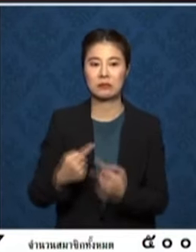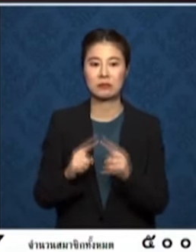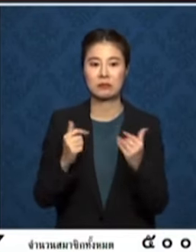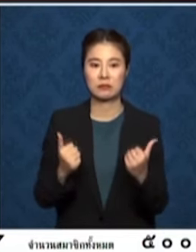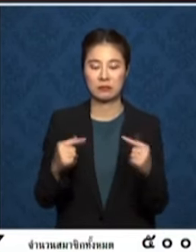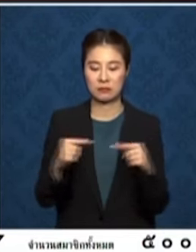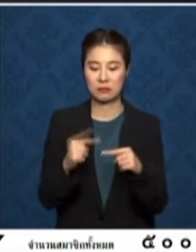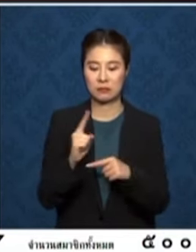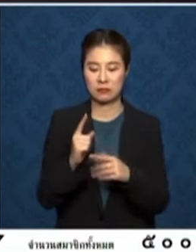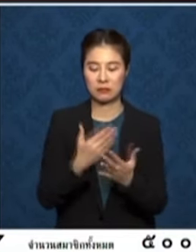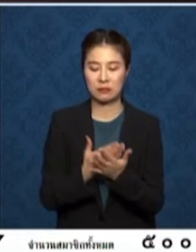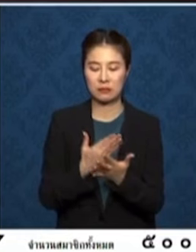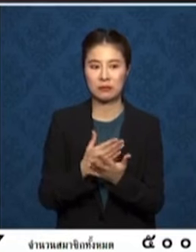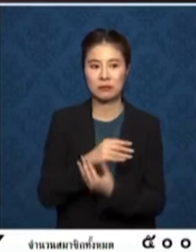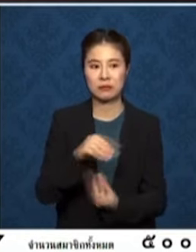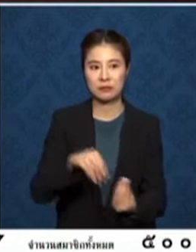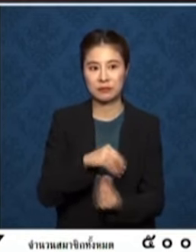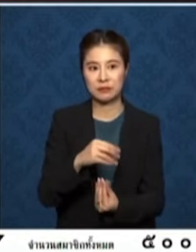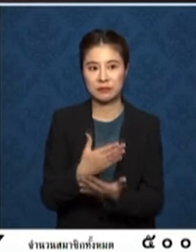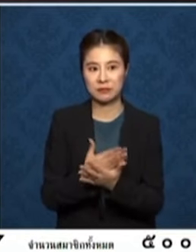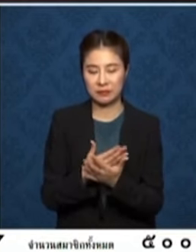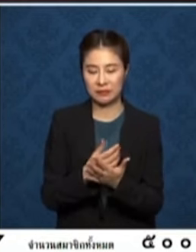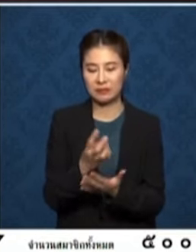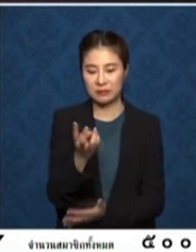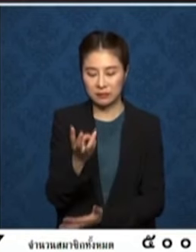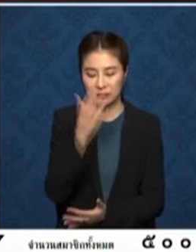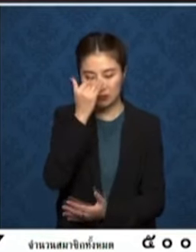ี rienฟ